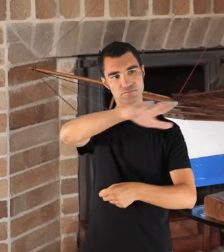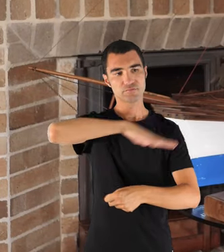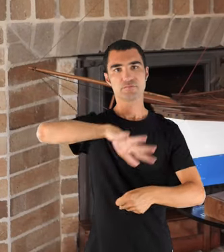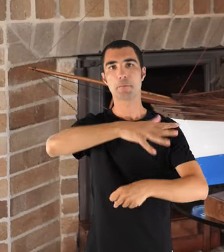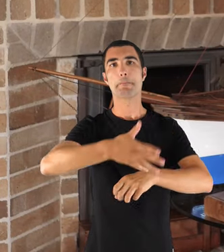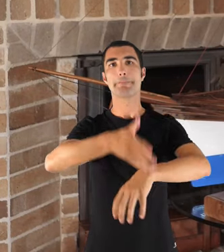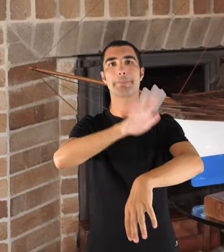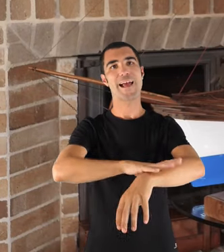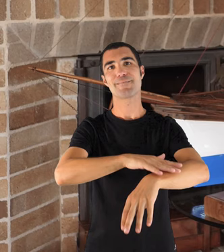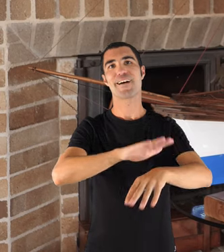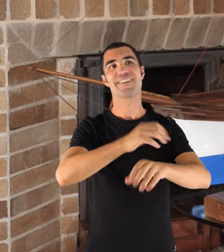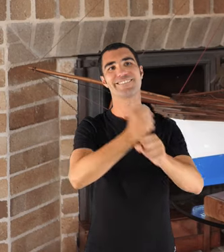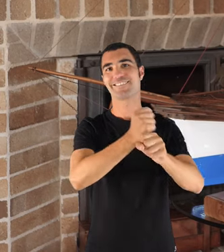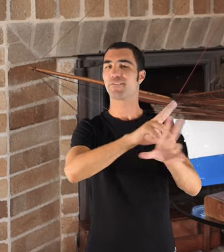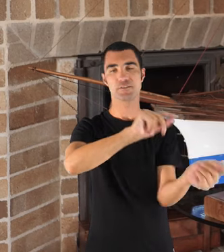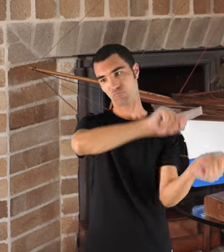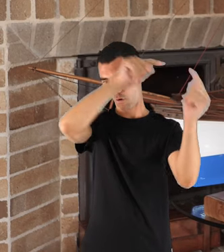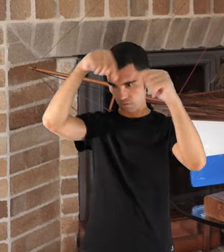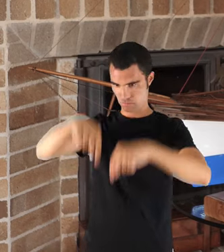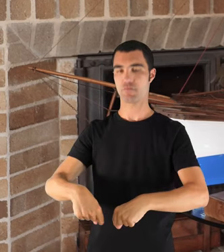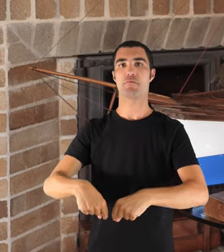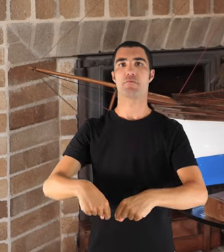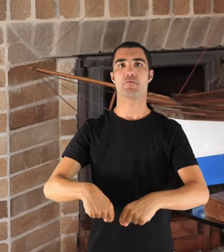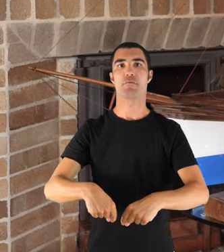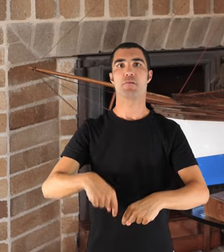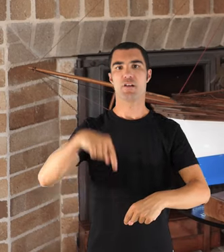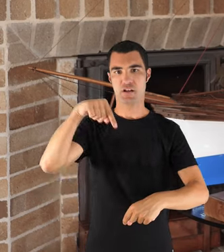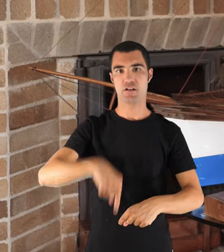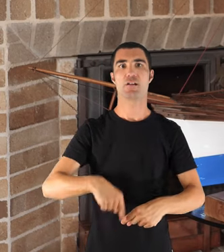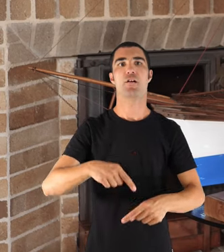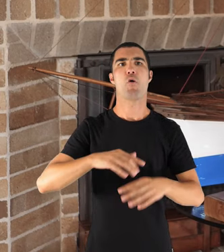pogués enfrontar si un dia se trobava en un bon pot de mal temps.